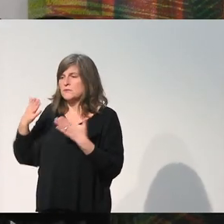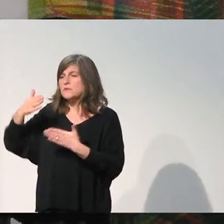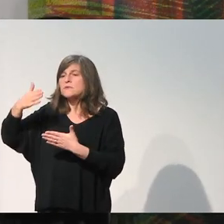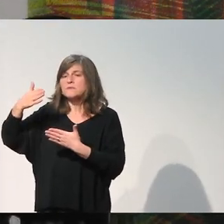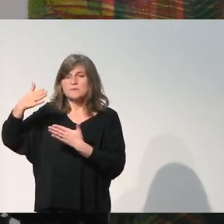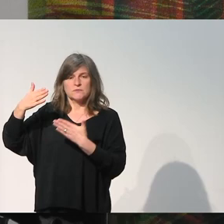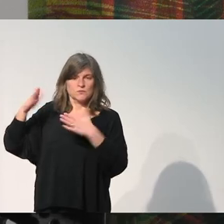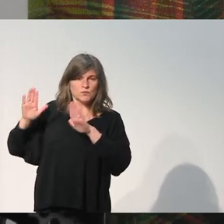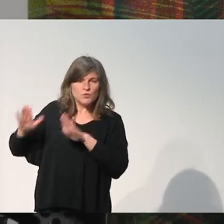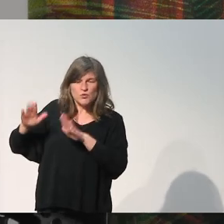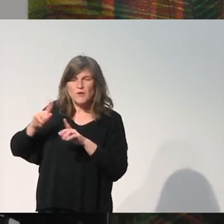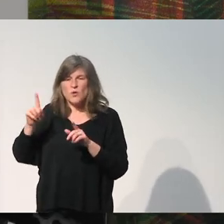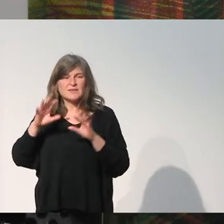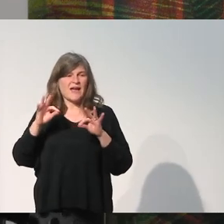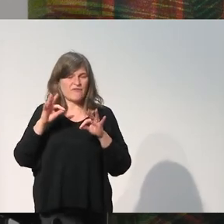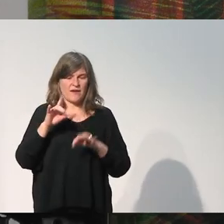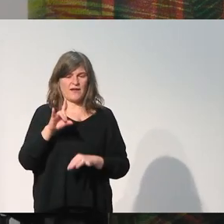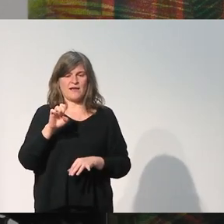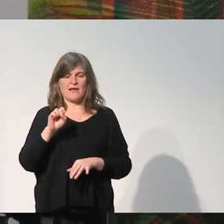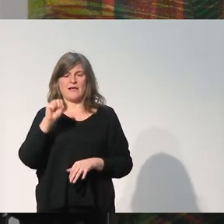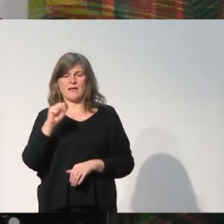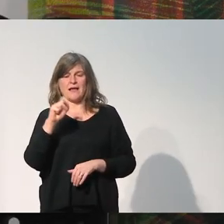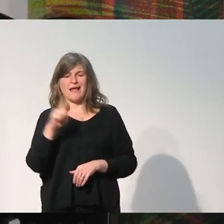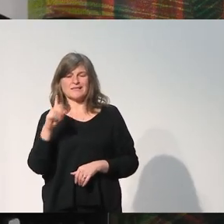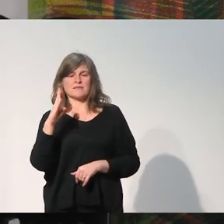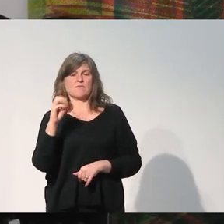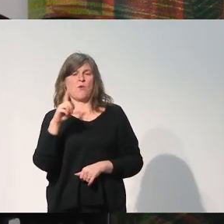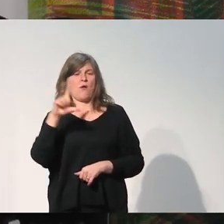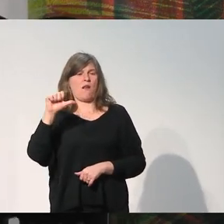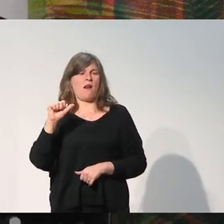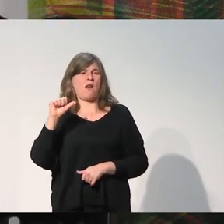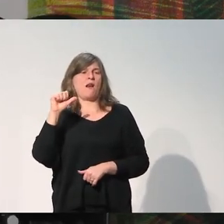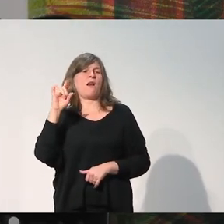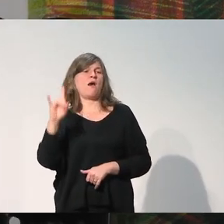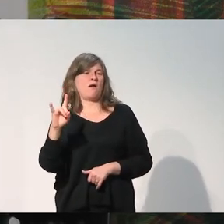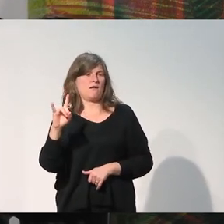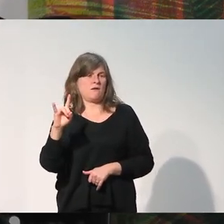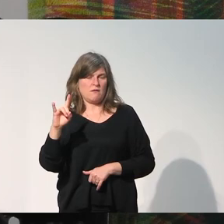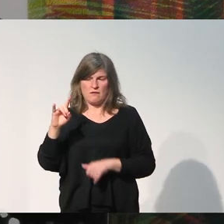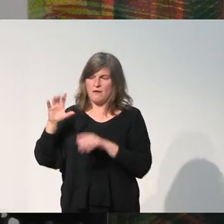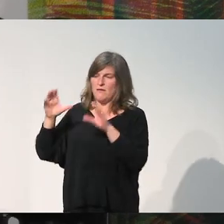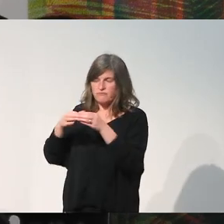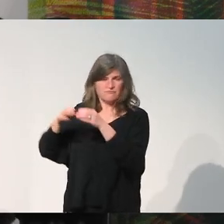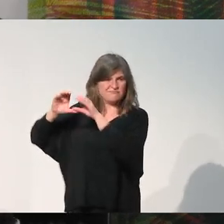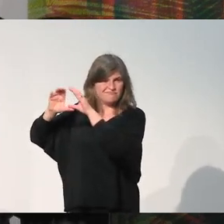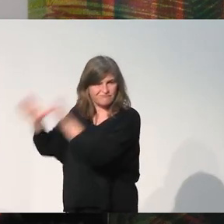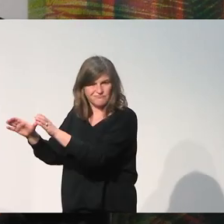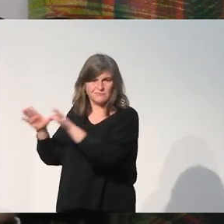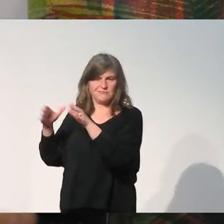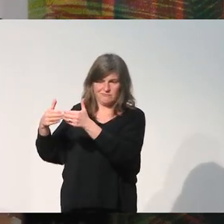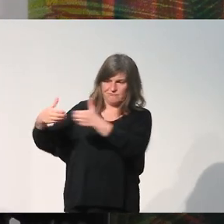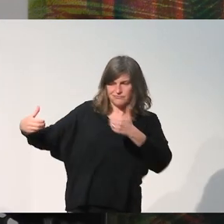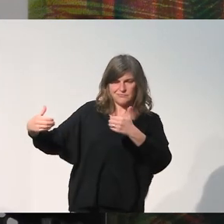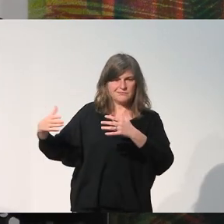Hezbollah, on n'y va pas quand on fait partie de ce côté-là, et vice-versa. Et c'est fou de voir que cette division existe encore. Alors, c'est pas exactement la même